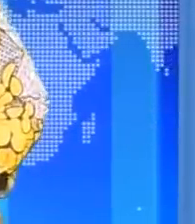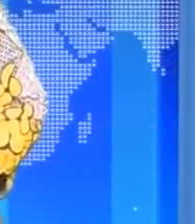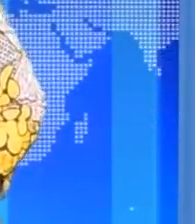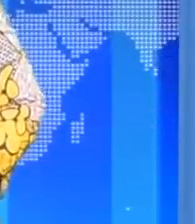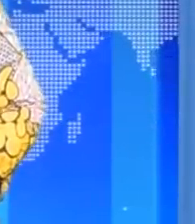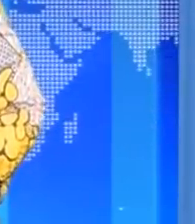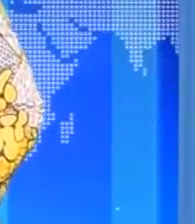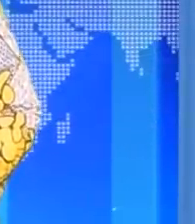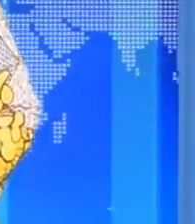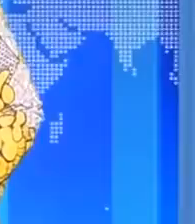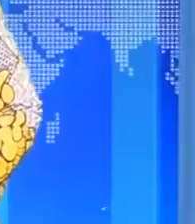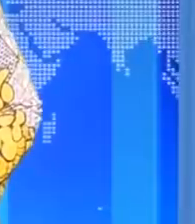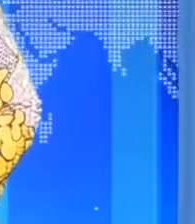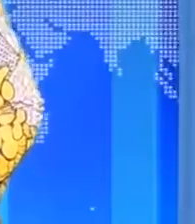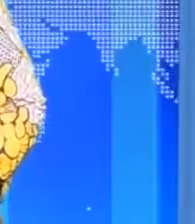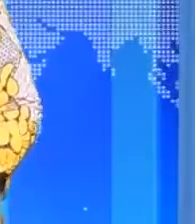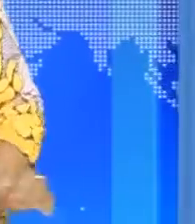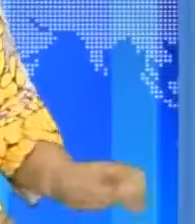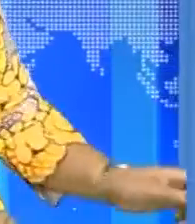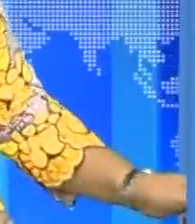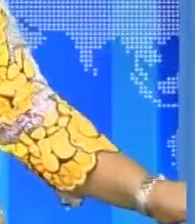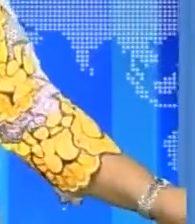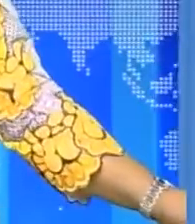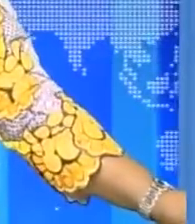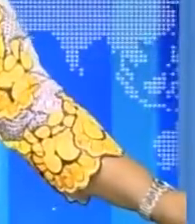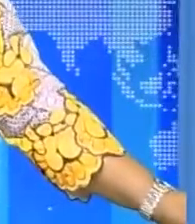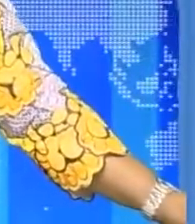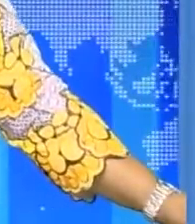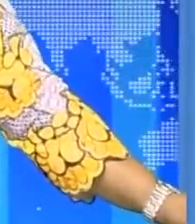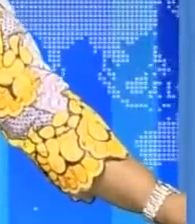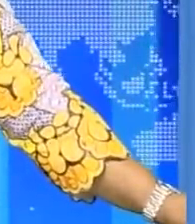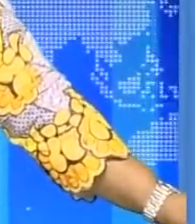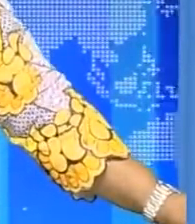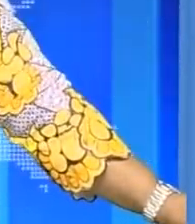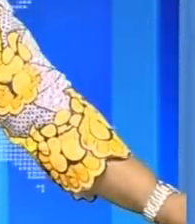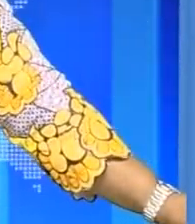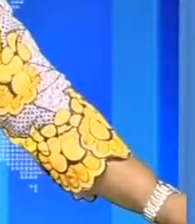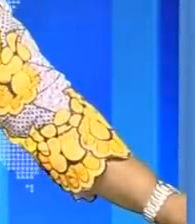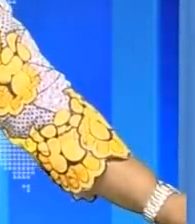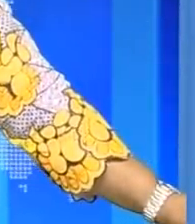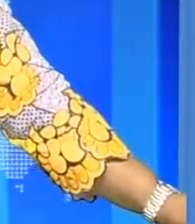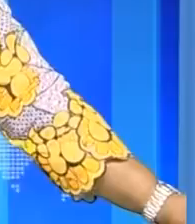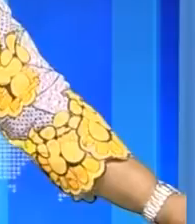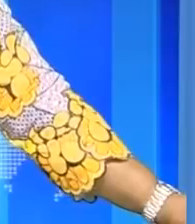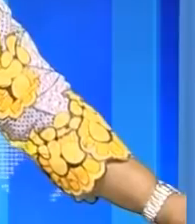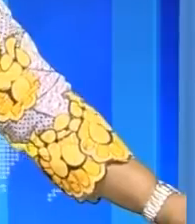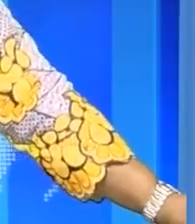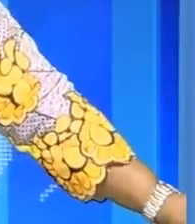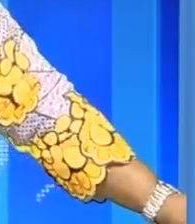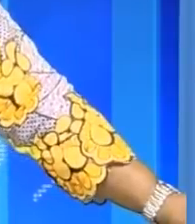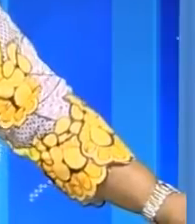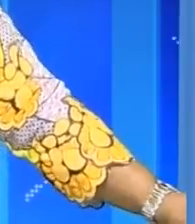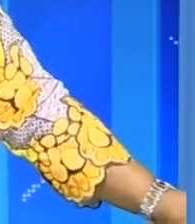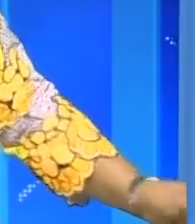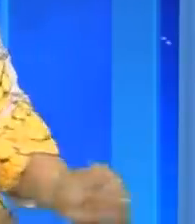et bien l'éthique professionnelle la déontologie et la dépénalisation des délits de presse était au coeur des